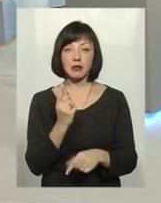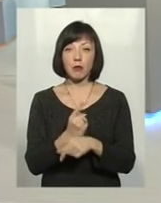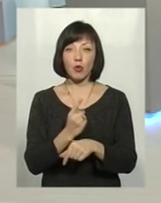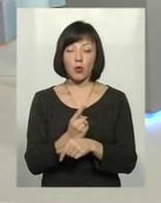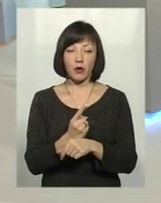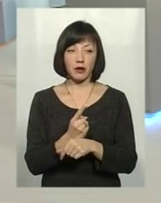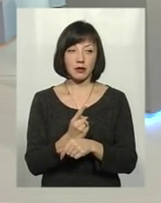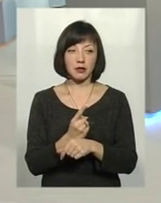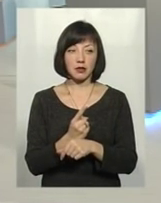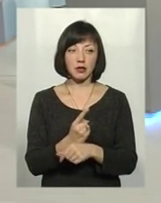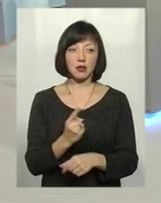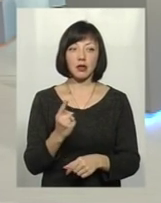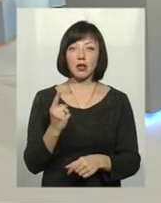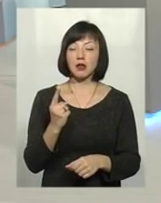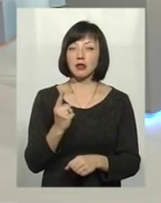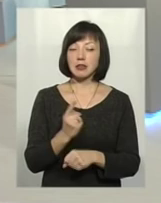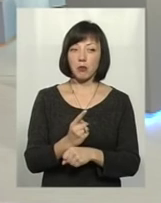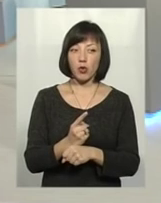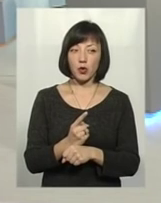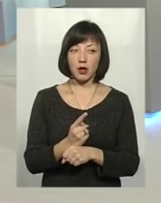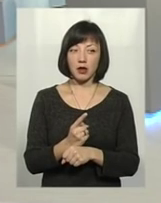забороняється стоянка, якщо